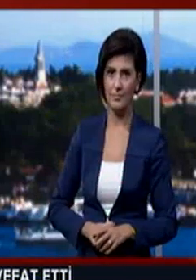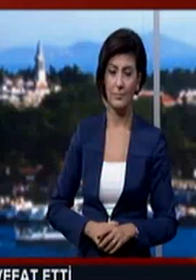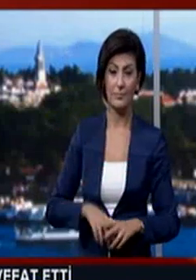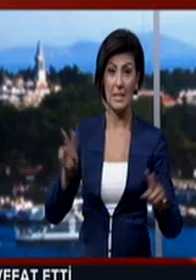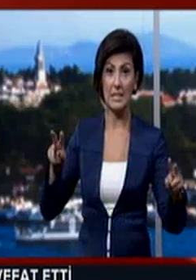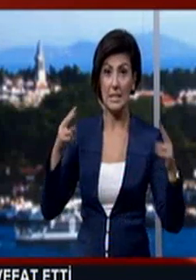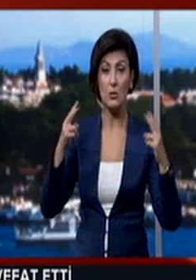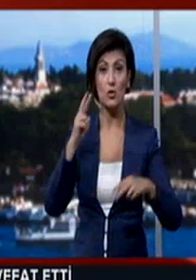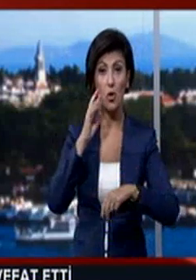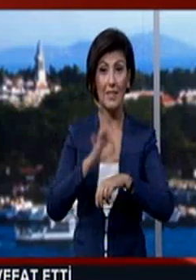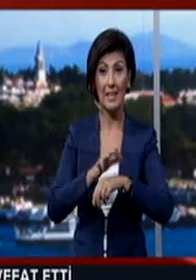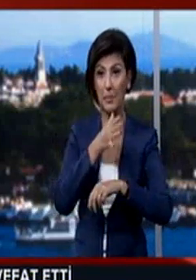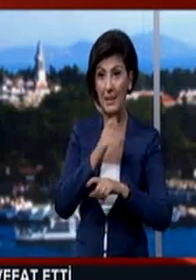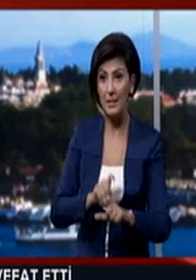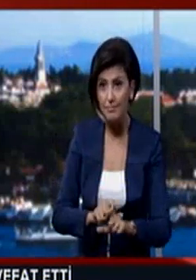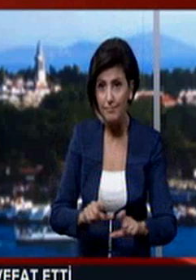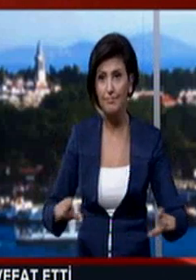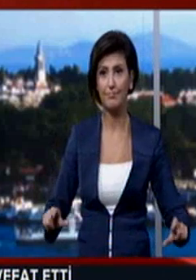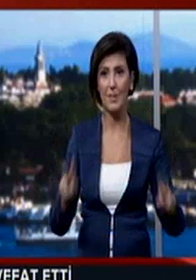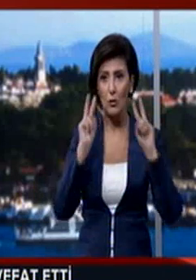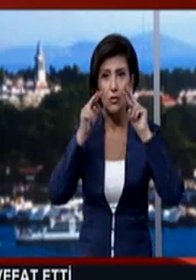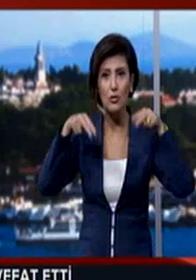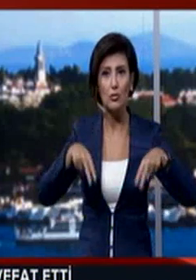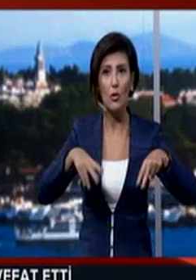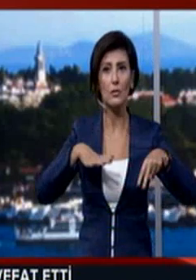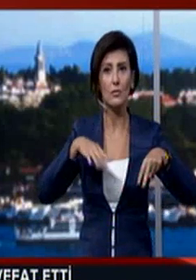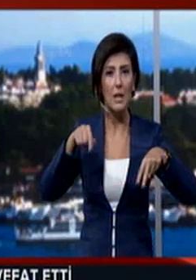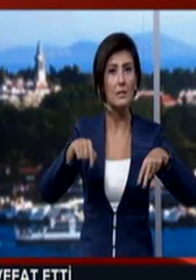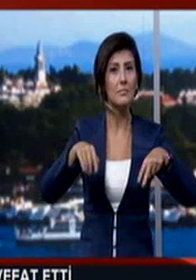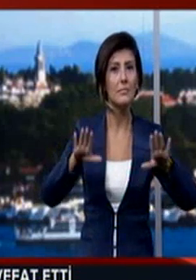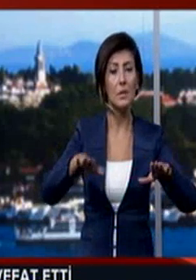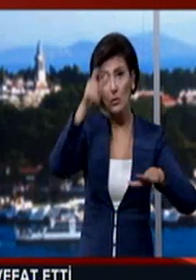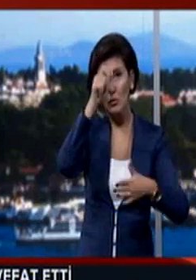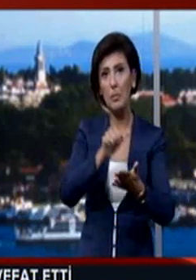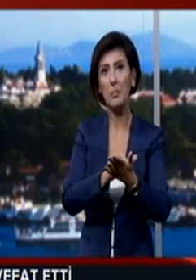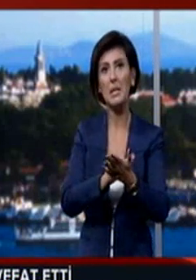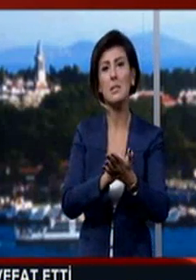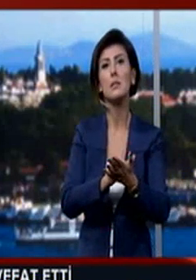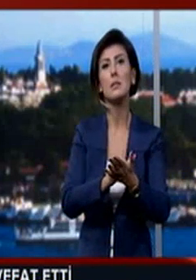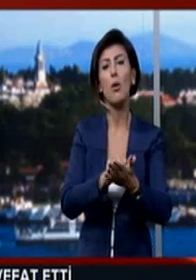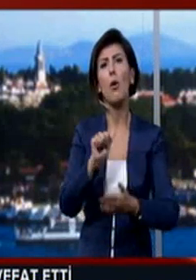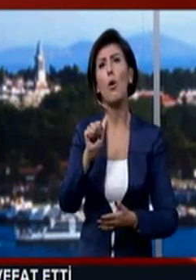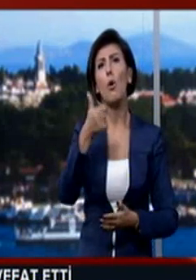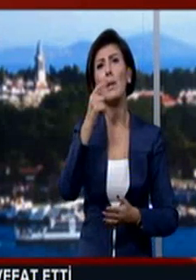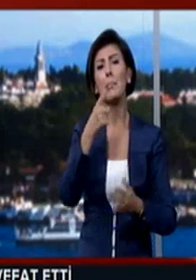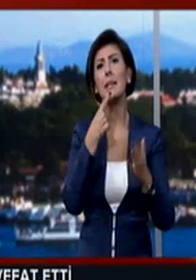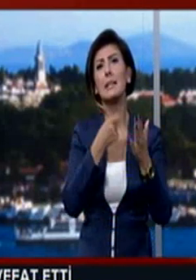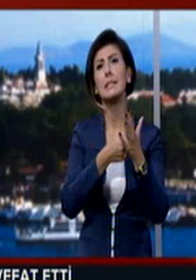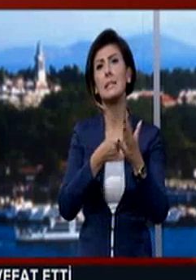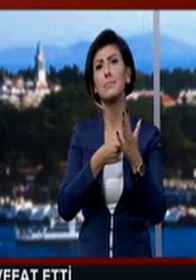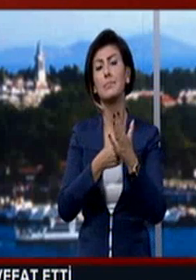Sayın seyirciler, son dakika bilgisi olarak ekranlarınıza da yansıtıyoruz. Türk basınının önemli